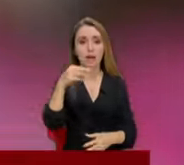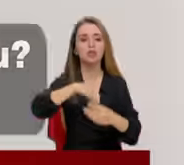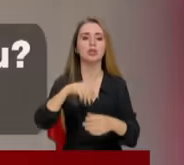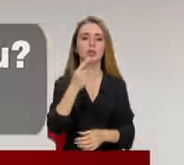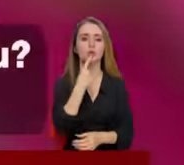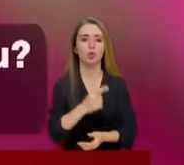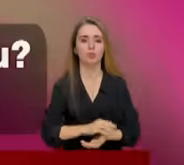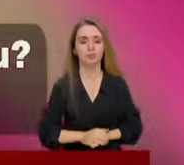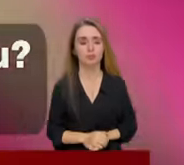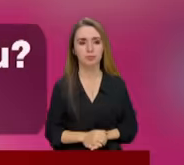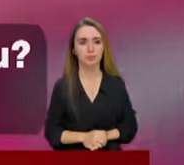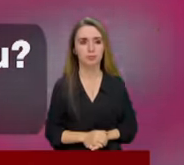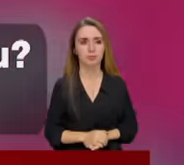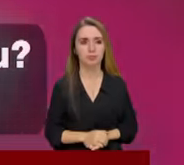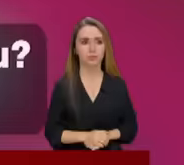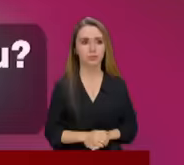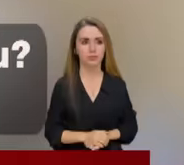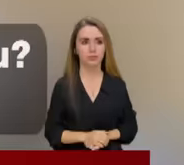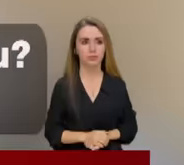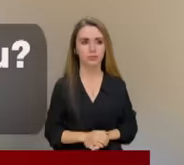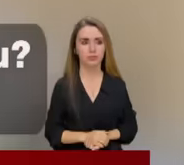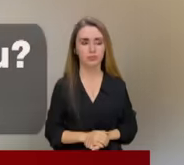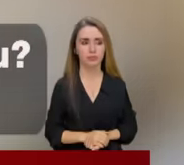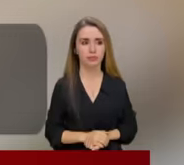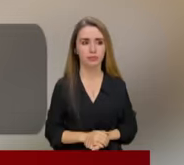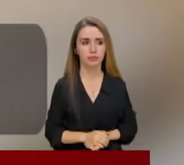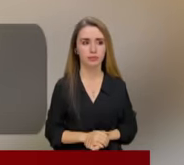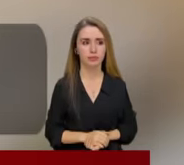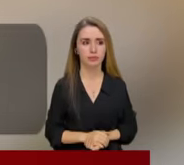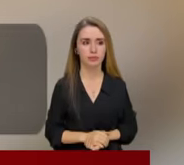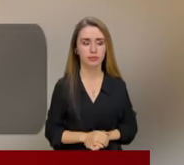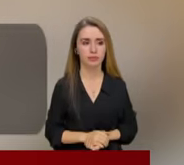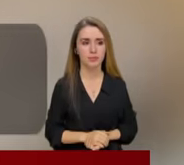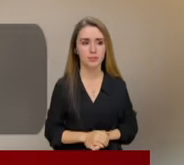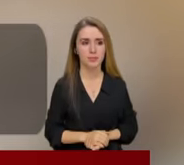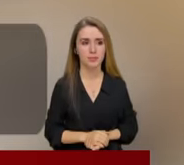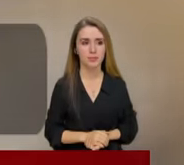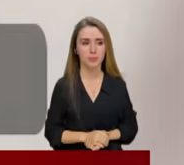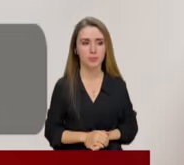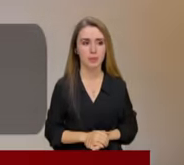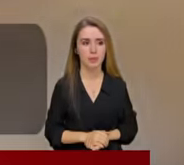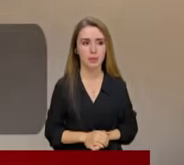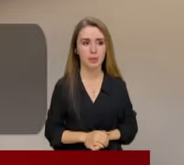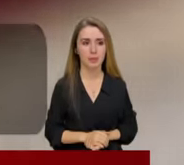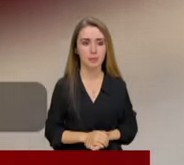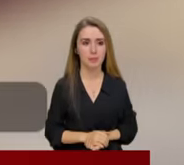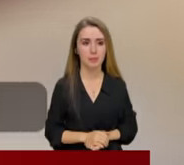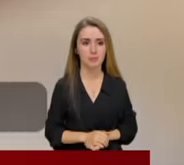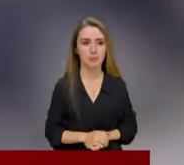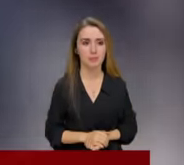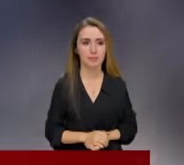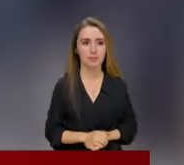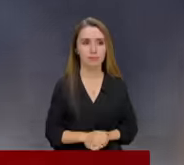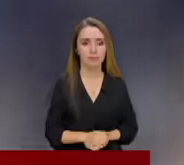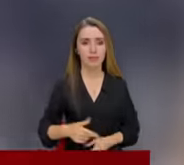yaptık dedi. Siz ne dağıtıyorsunuz ki? Ya size yakışır mı bu? Okuma yazmanız yok mu? Abi siz paramızı mı yaptık yani? Tamam, size para dese gidin adam öldürür, adam